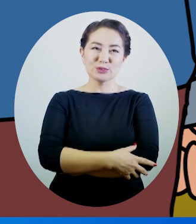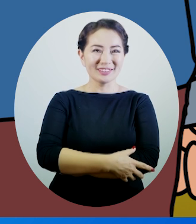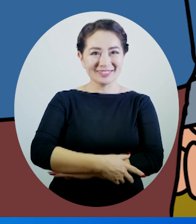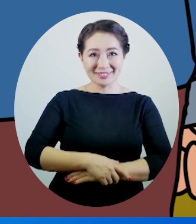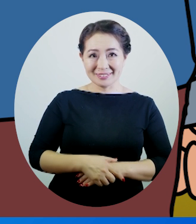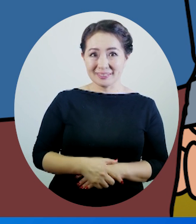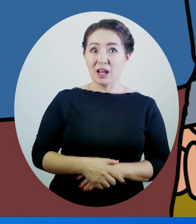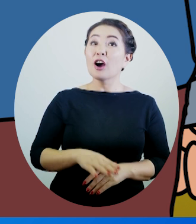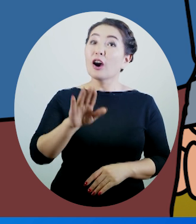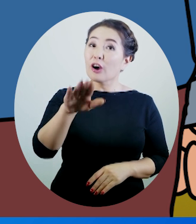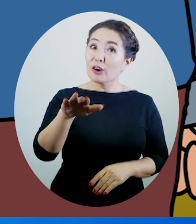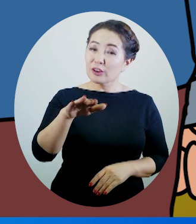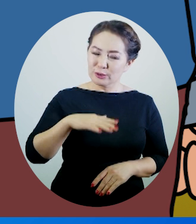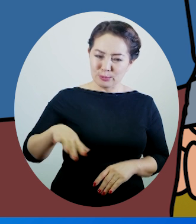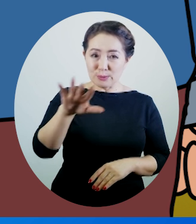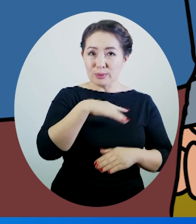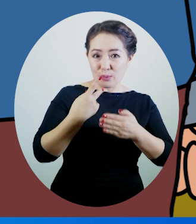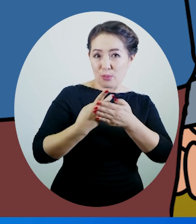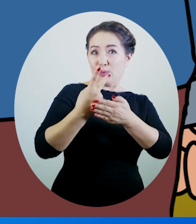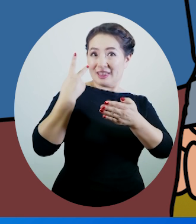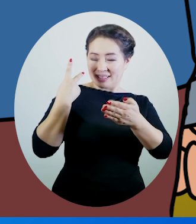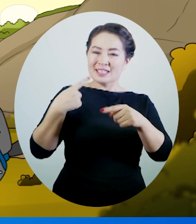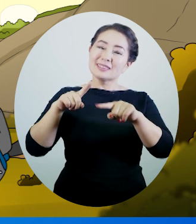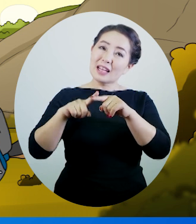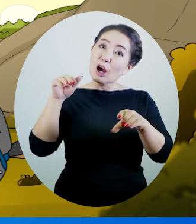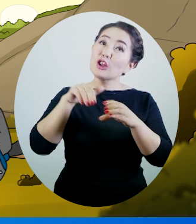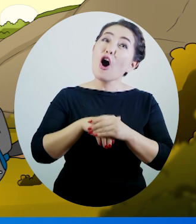За манайха үлгэрийн хадал явдалта эргээд орох уу?